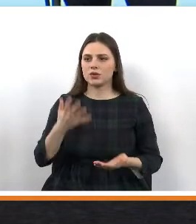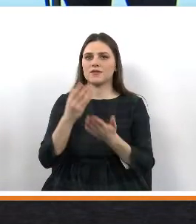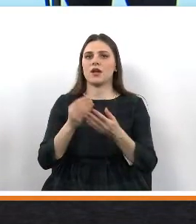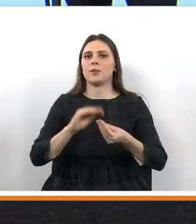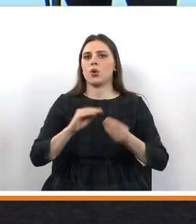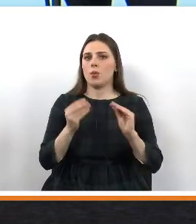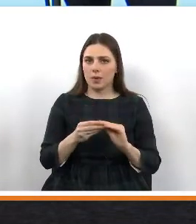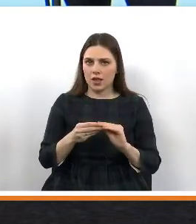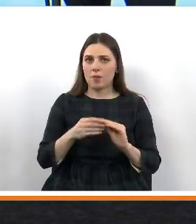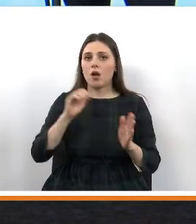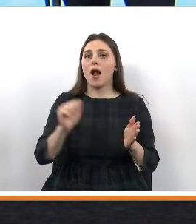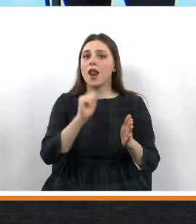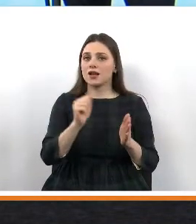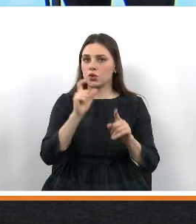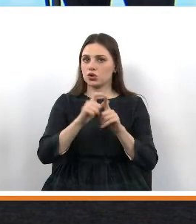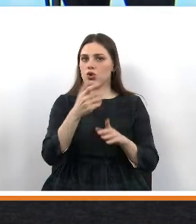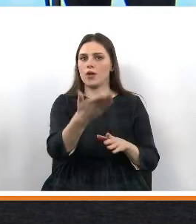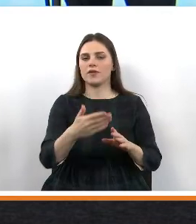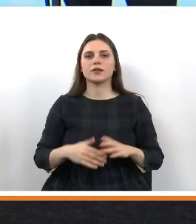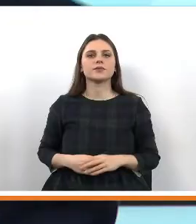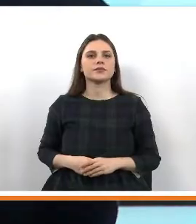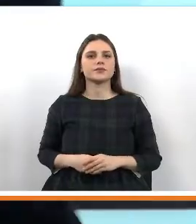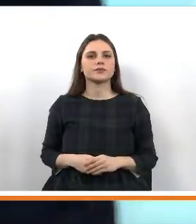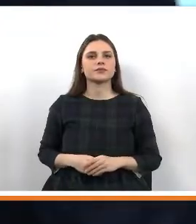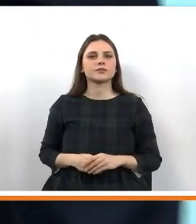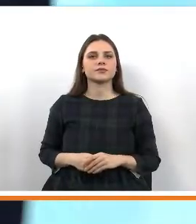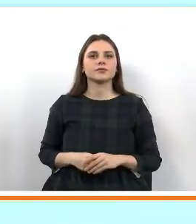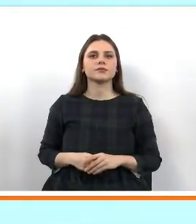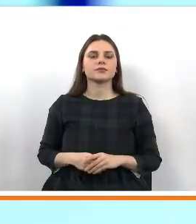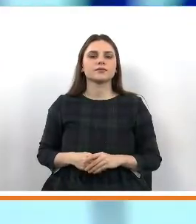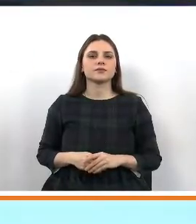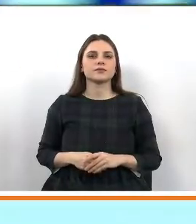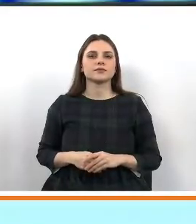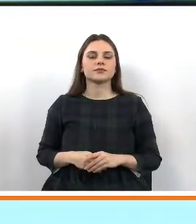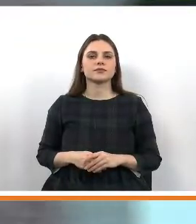проблемы. Александр, вам слово, пожалуйста. Да. Тоже живу.